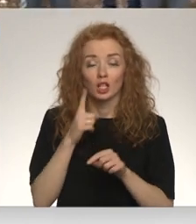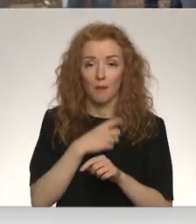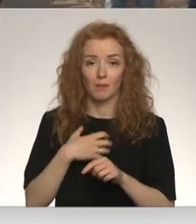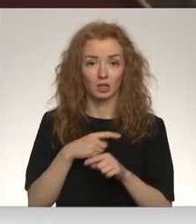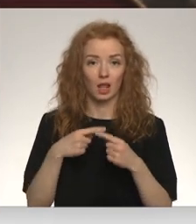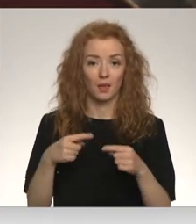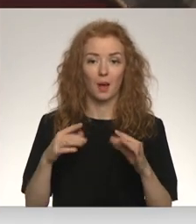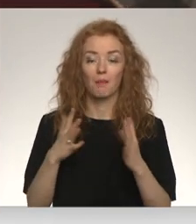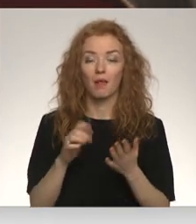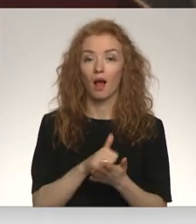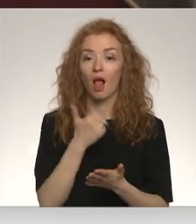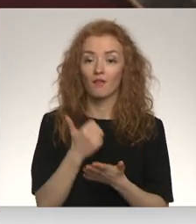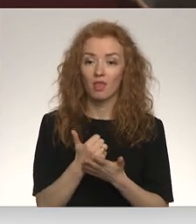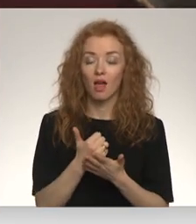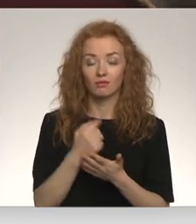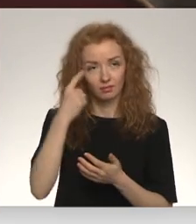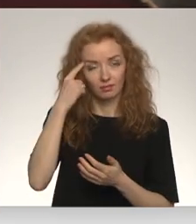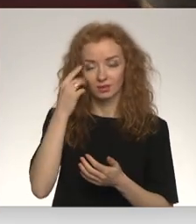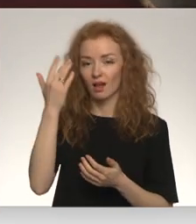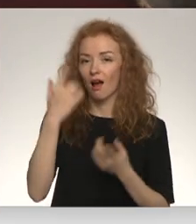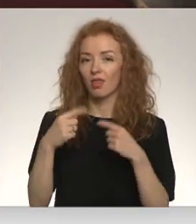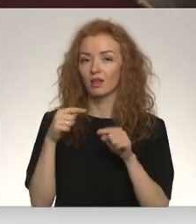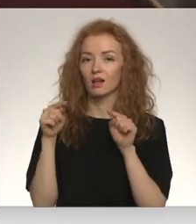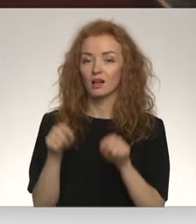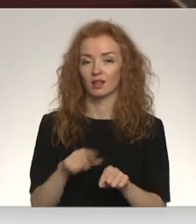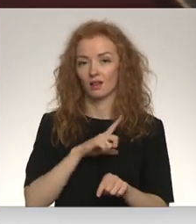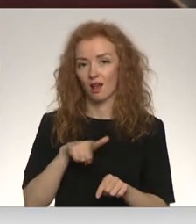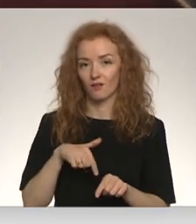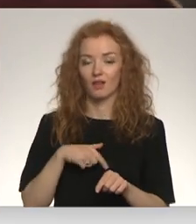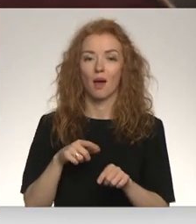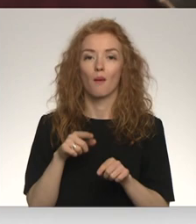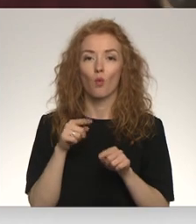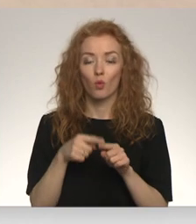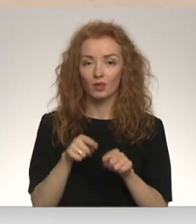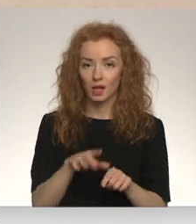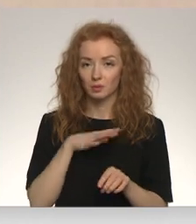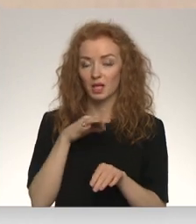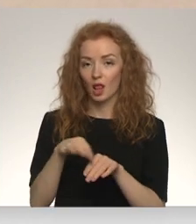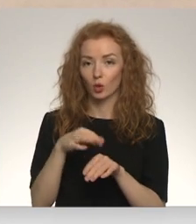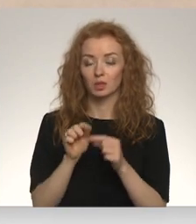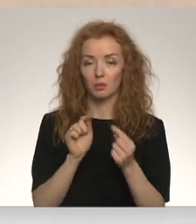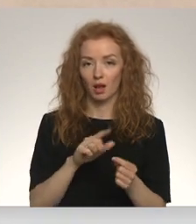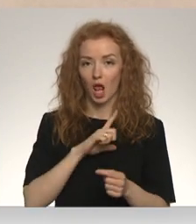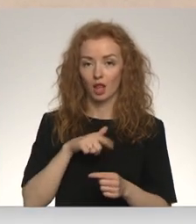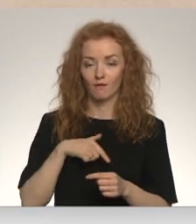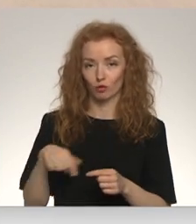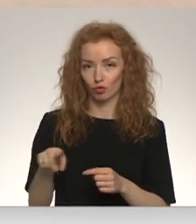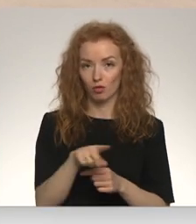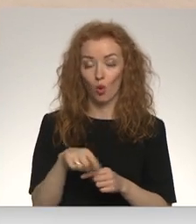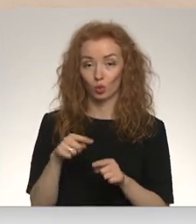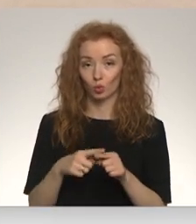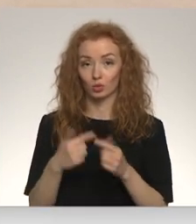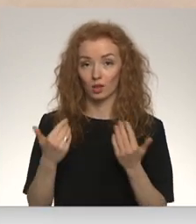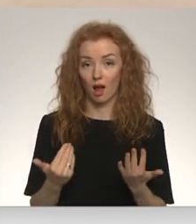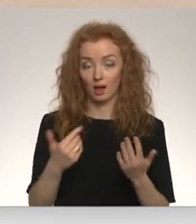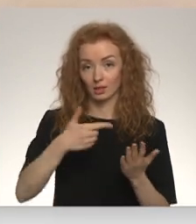pats galvenais cerot kādreiz atgriezties. Tas bija genocīds pret latviešu tautu. Un šodien,